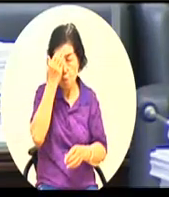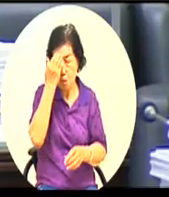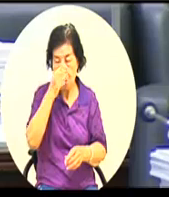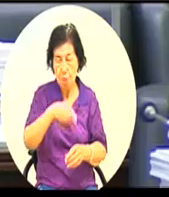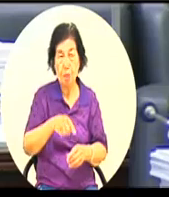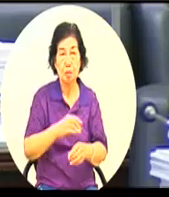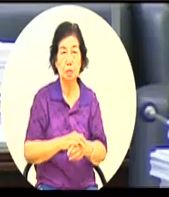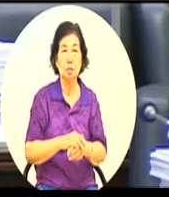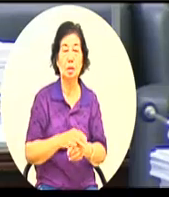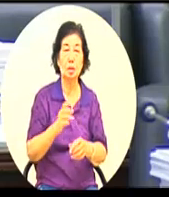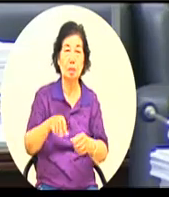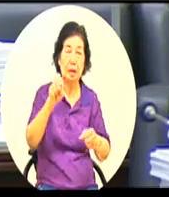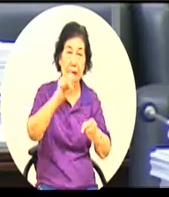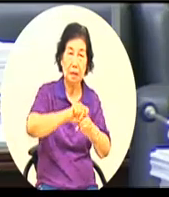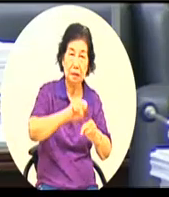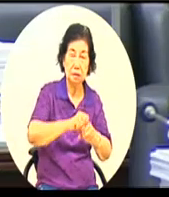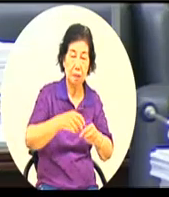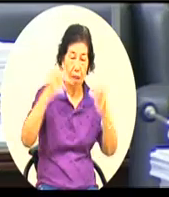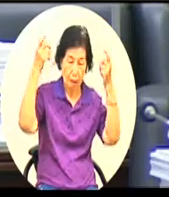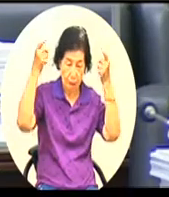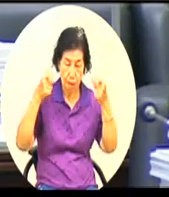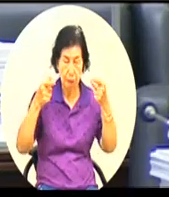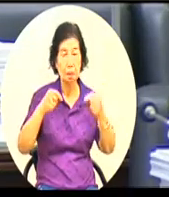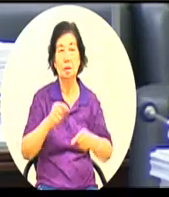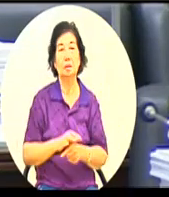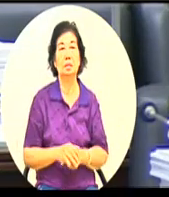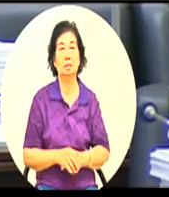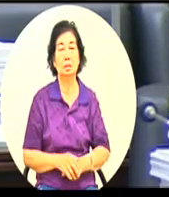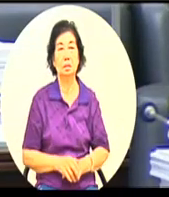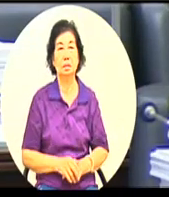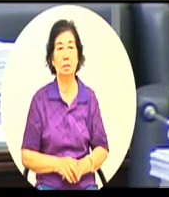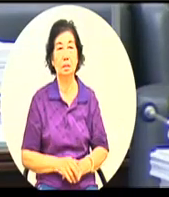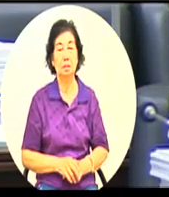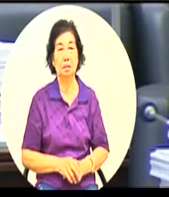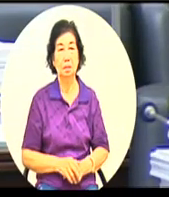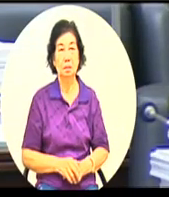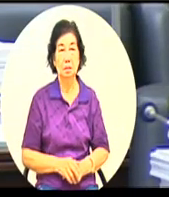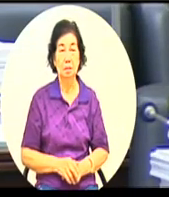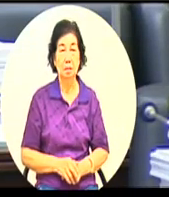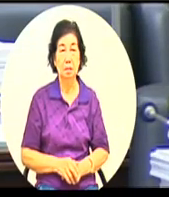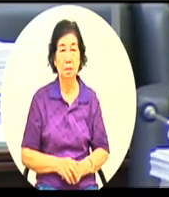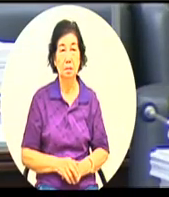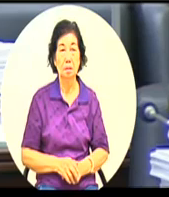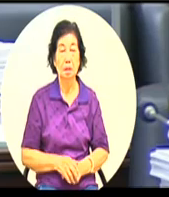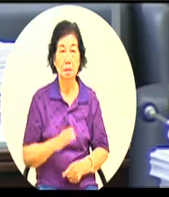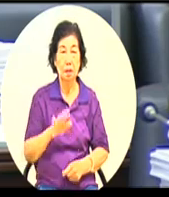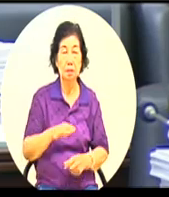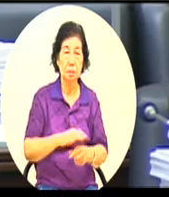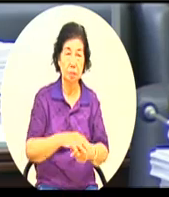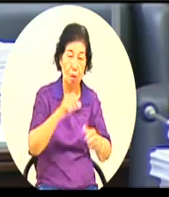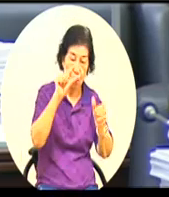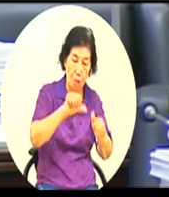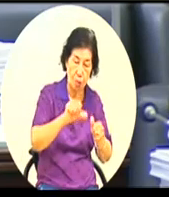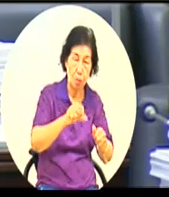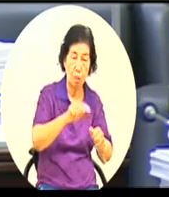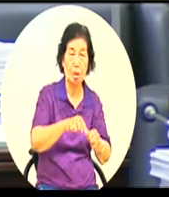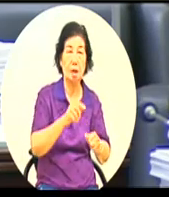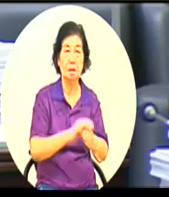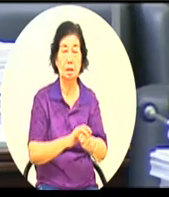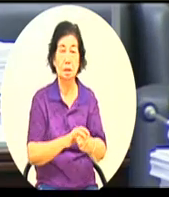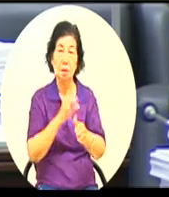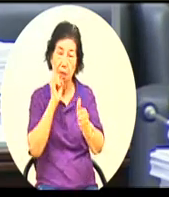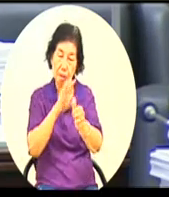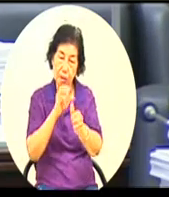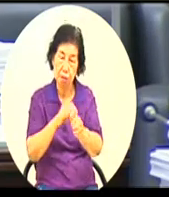嘞，啊！你出来发佮兼讲。 请咱这百姓敲电